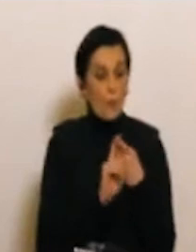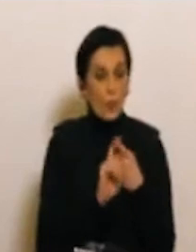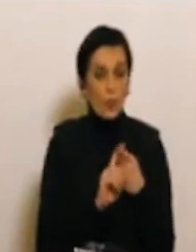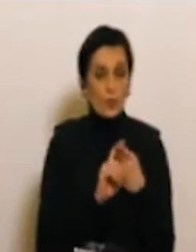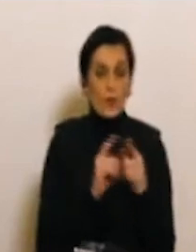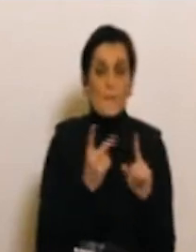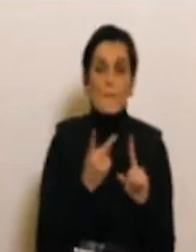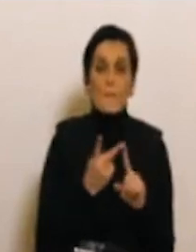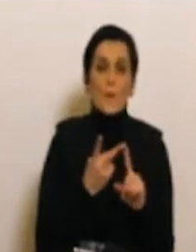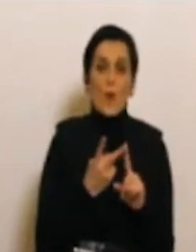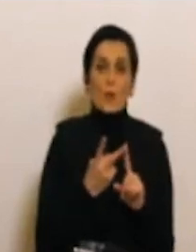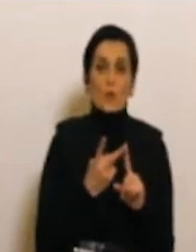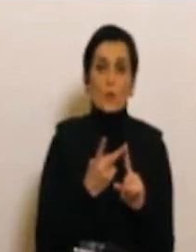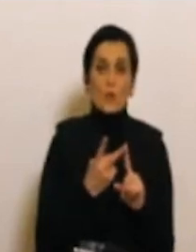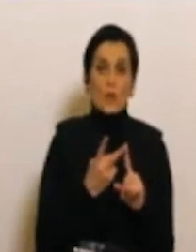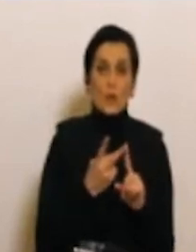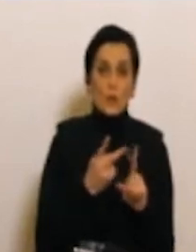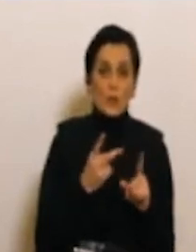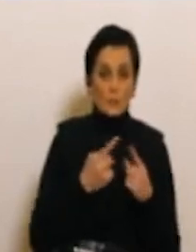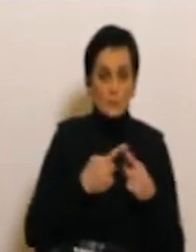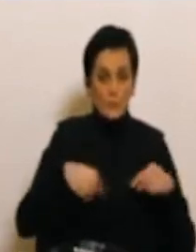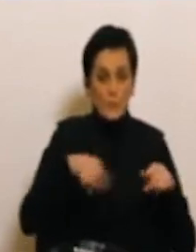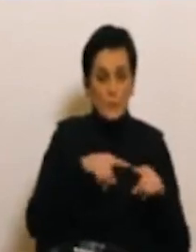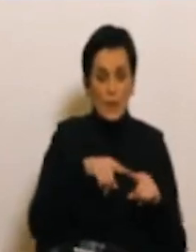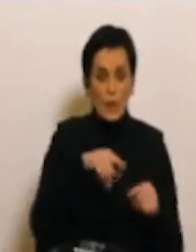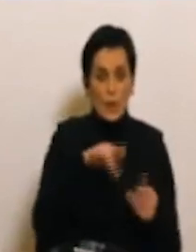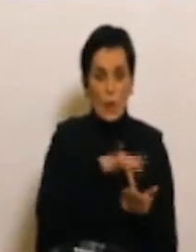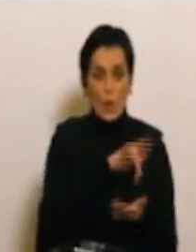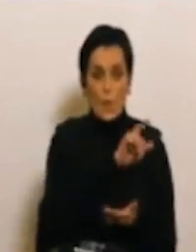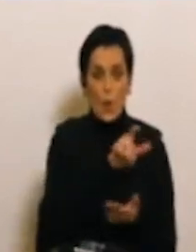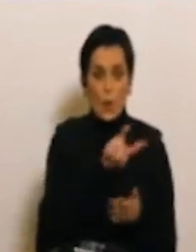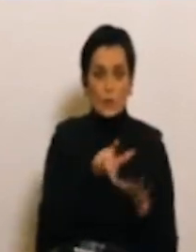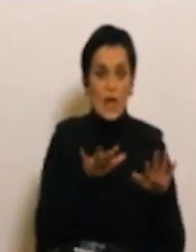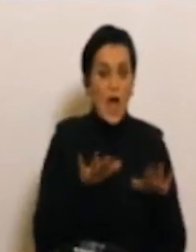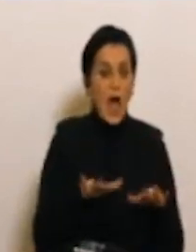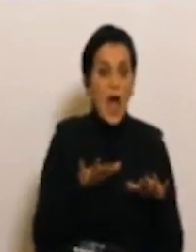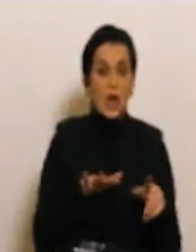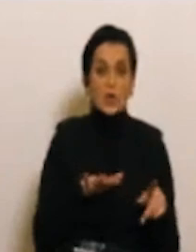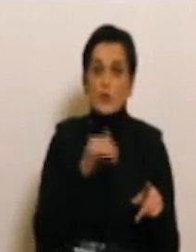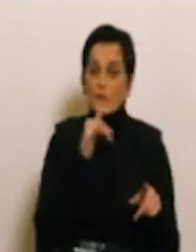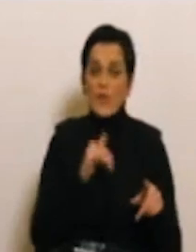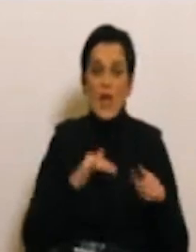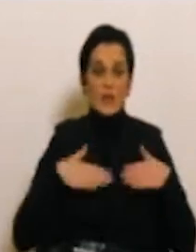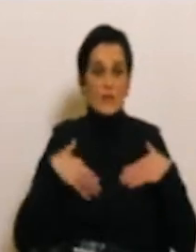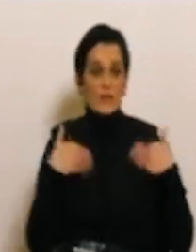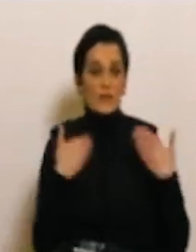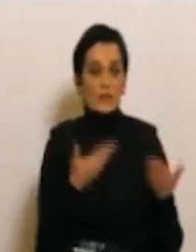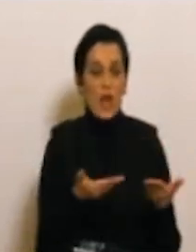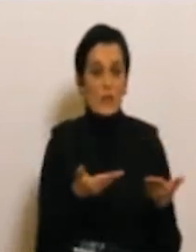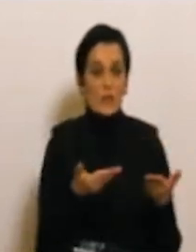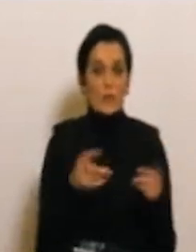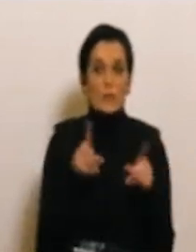მეორე ალბათ იმაში, რომ მოსახლეობას ადგილობრივ შეიძლება ვერ ვთავაზობთ იმგვარ